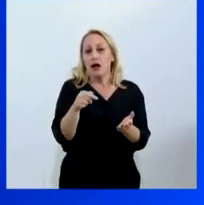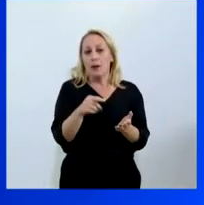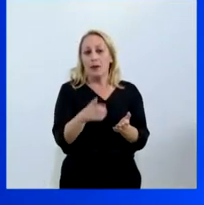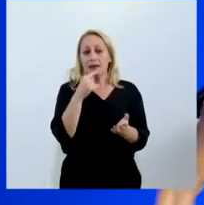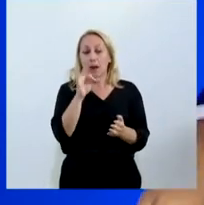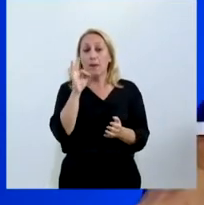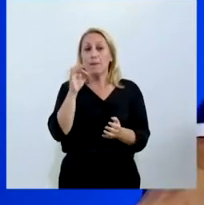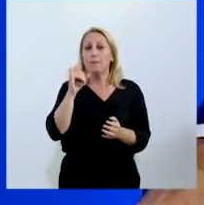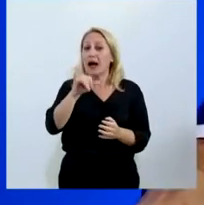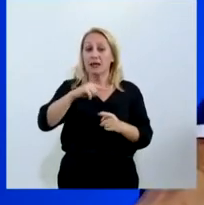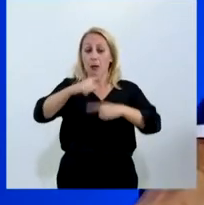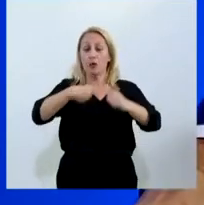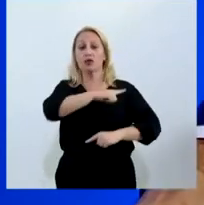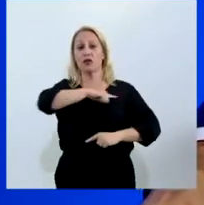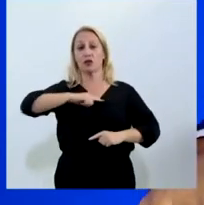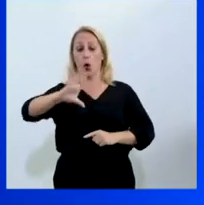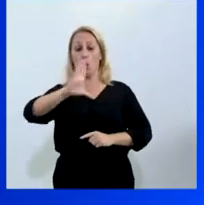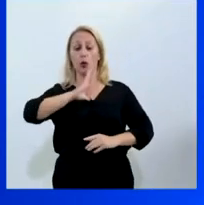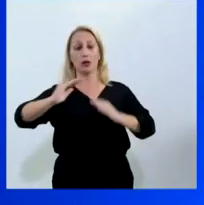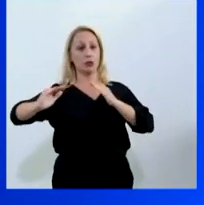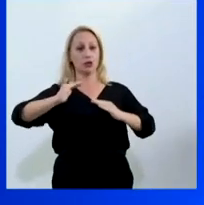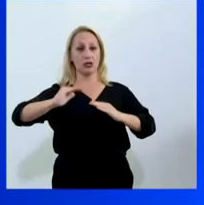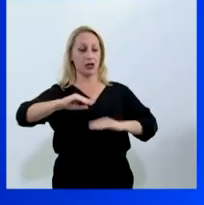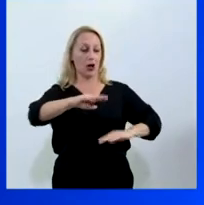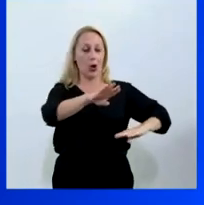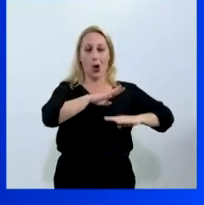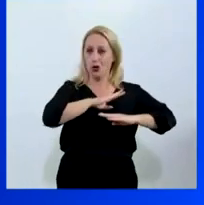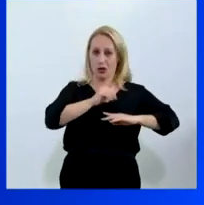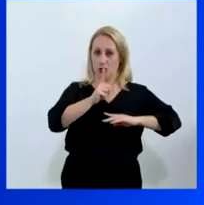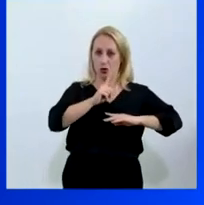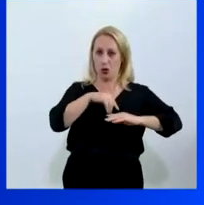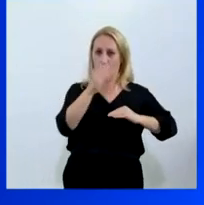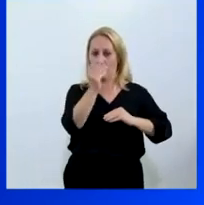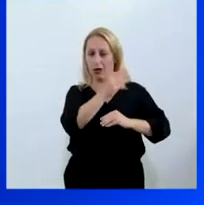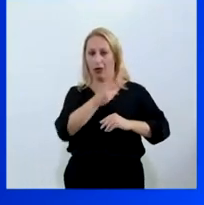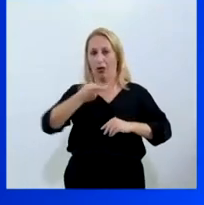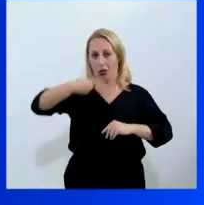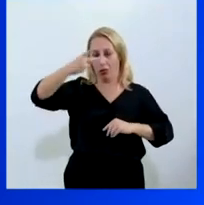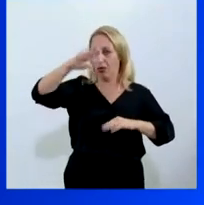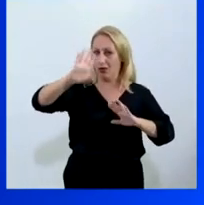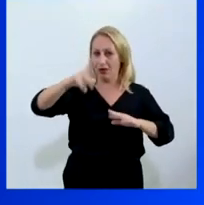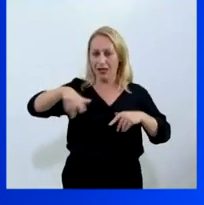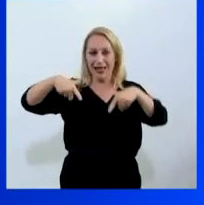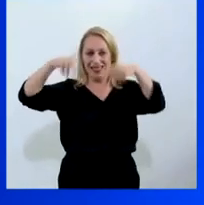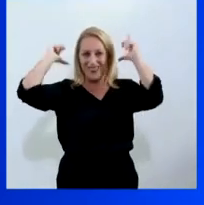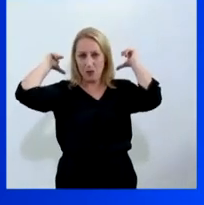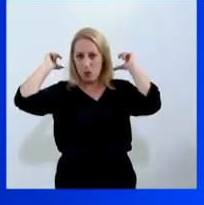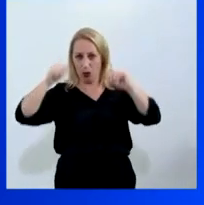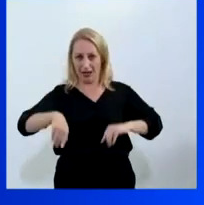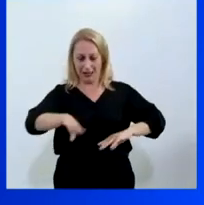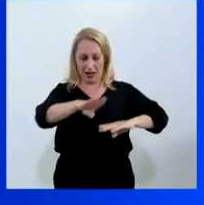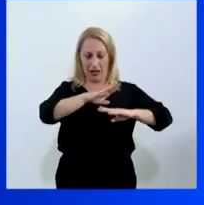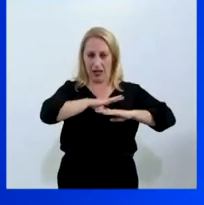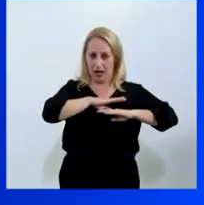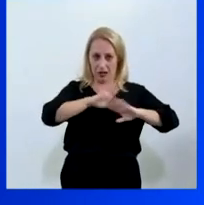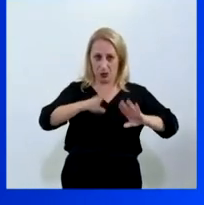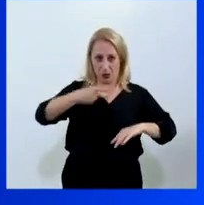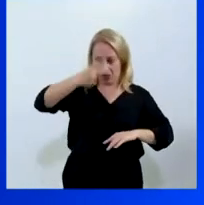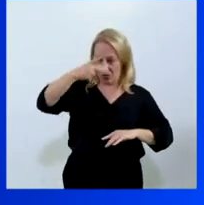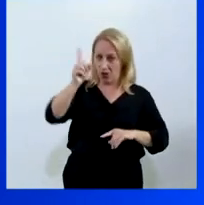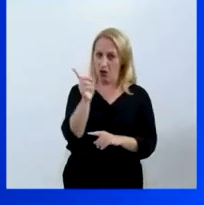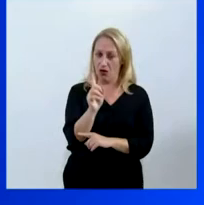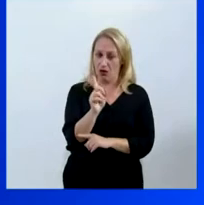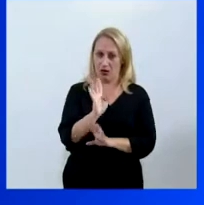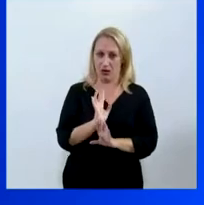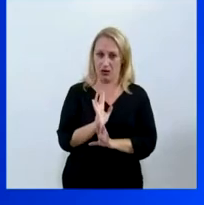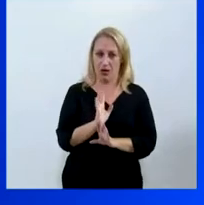πάντα υπό την πολιτική προστασία θα βρίσκονται. Ο στρατός δεν κάνει σε μια δημοκρατία, σε μια ελληνική χώρα, δεν κάνει του κεφαλιού του.